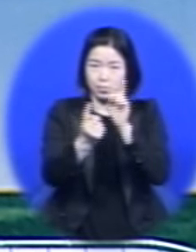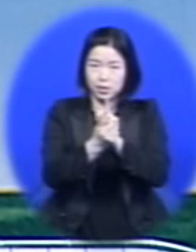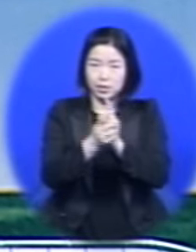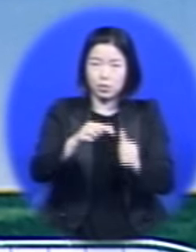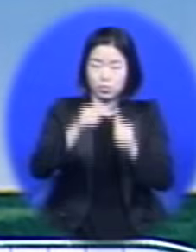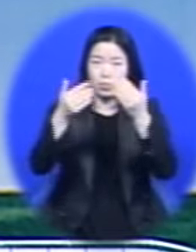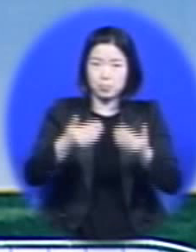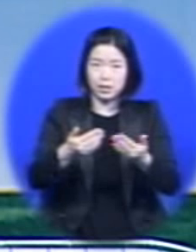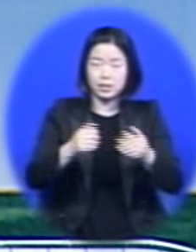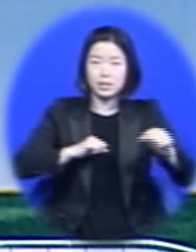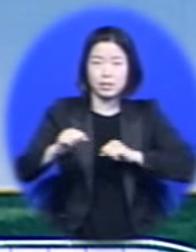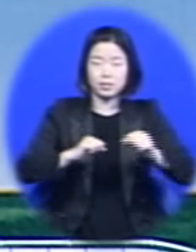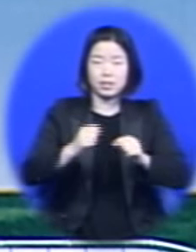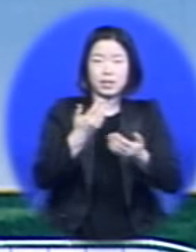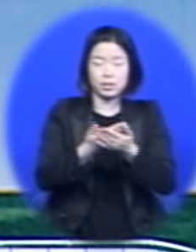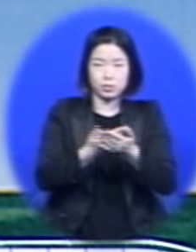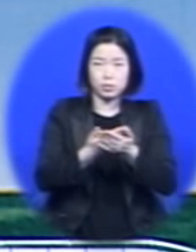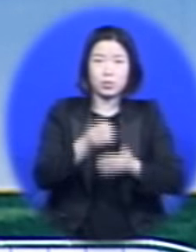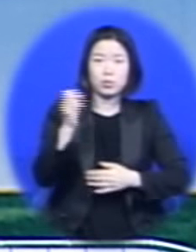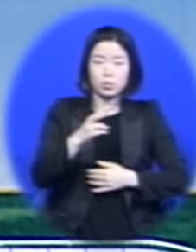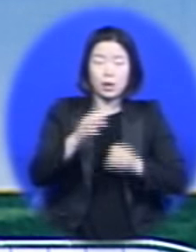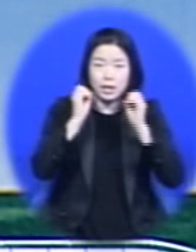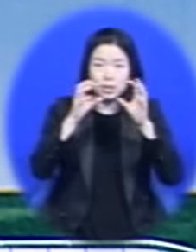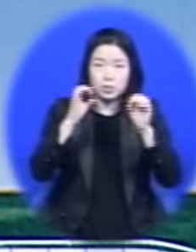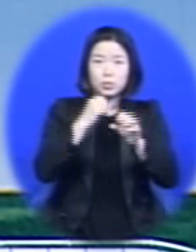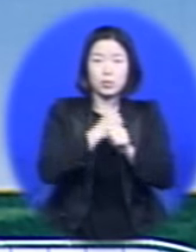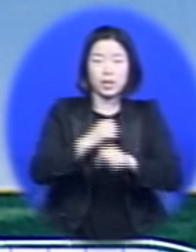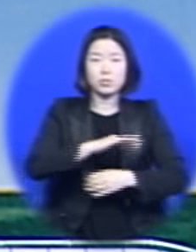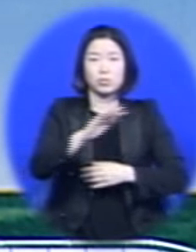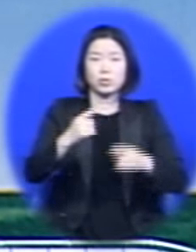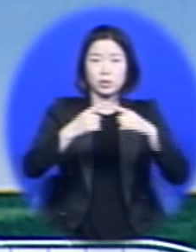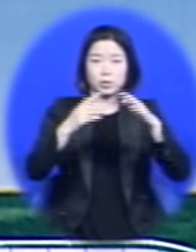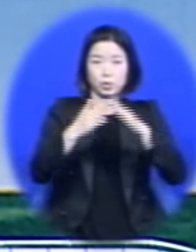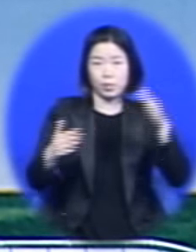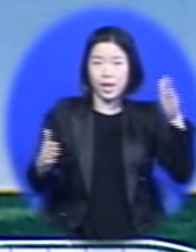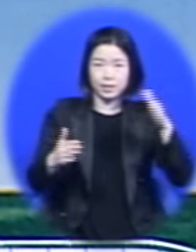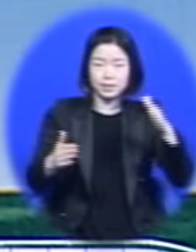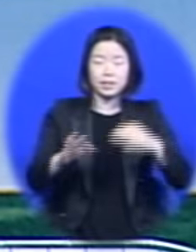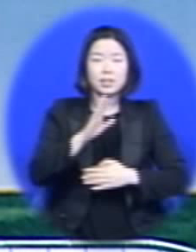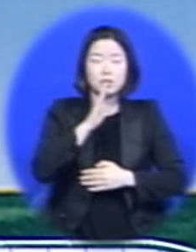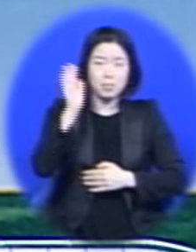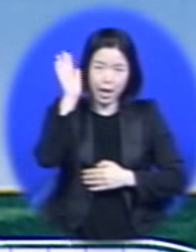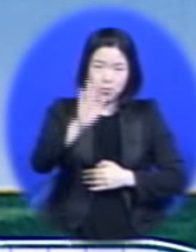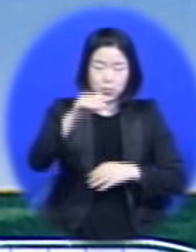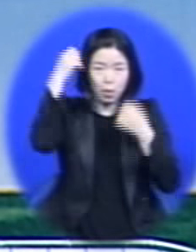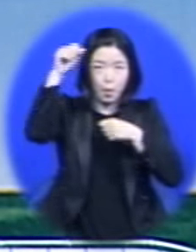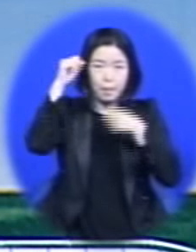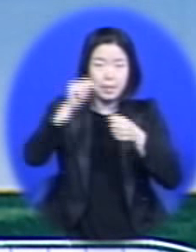또 그렇게 전도 여행을 하는 우리 교회 학생들이 앞으로 정말 발